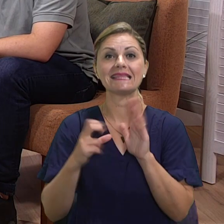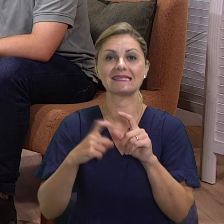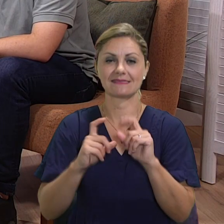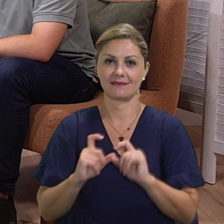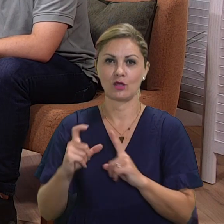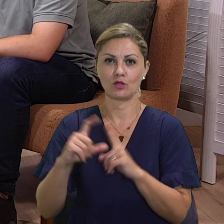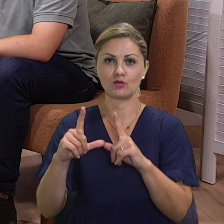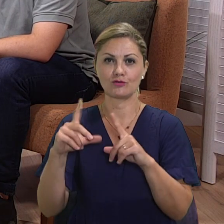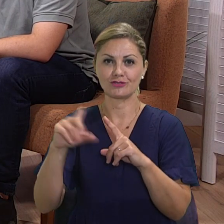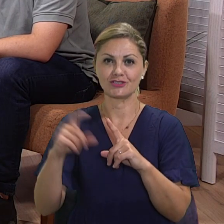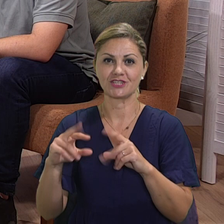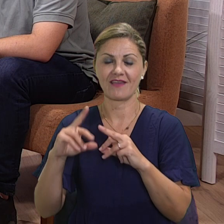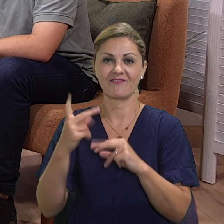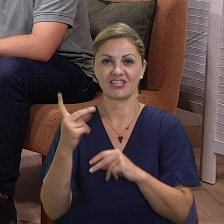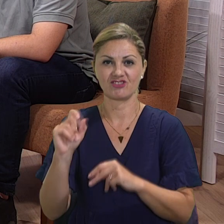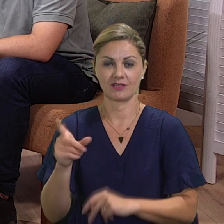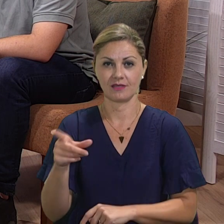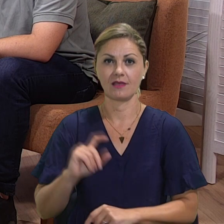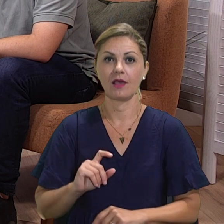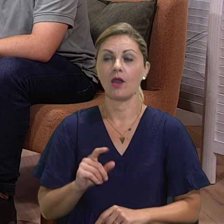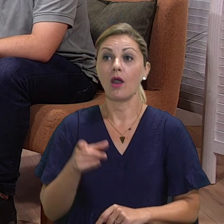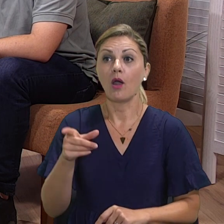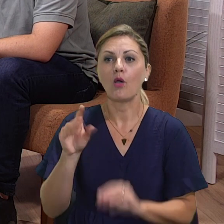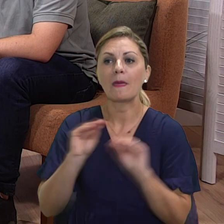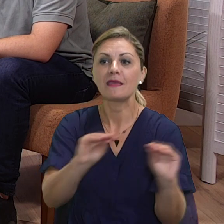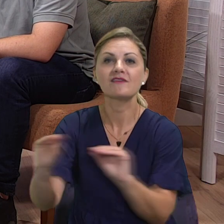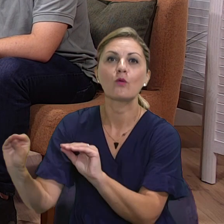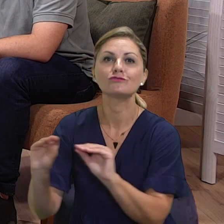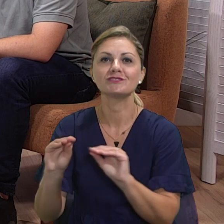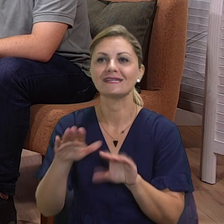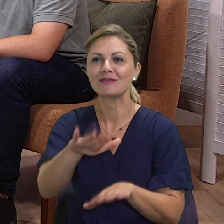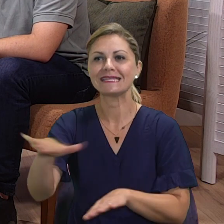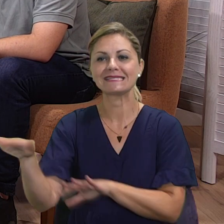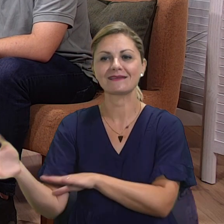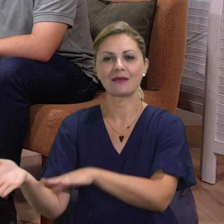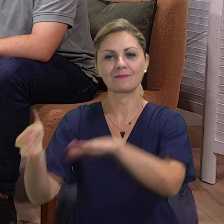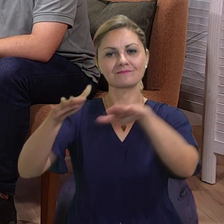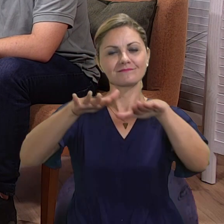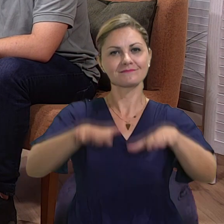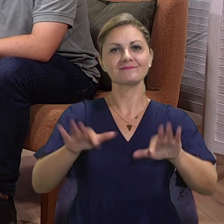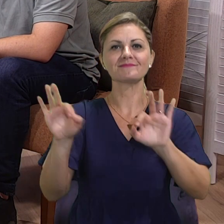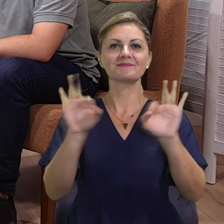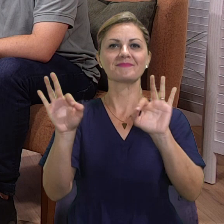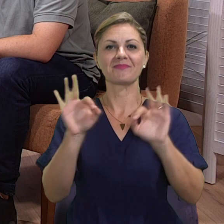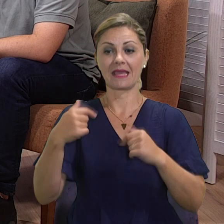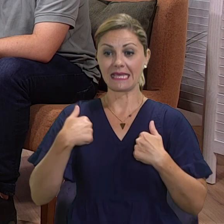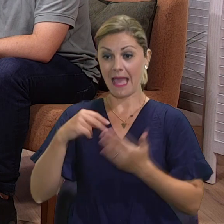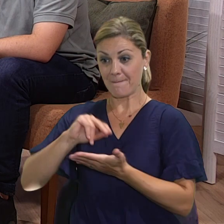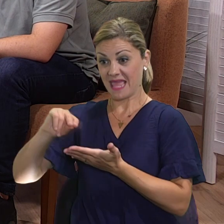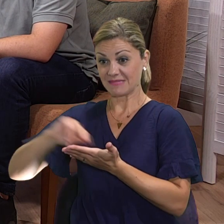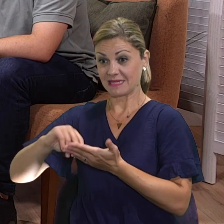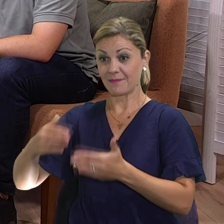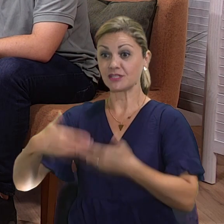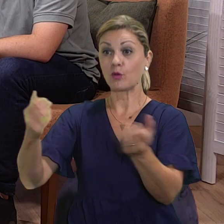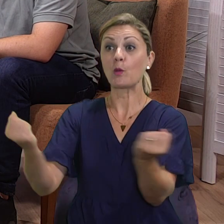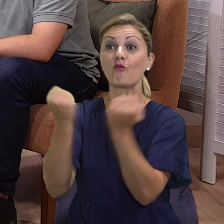znači Ines Dužević, ona je bila i u plesnim grupama i tako dalje, tako da ih ona super pripremi, a onda ja napišem neke tekstove